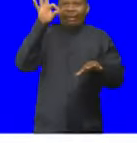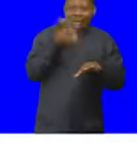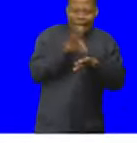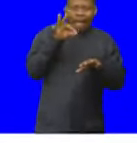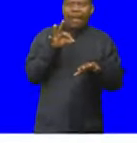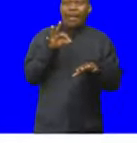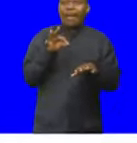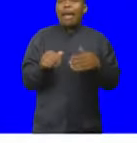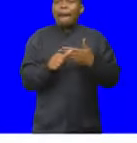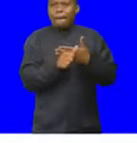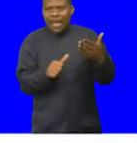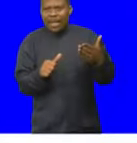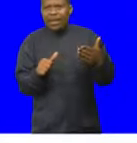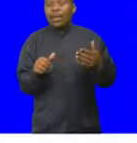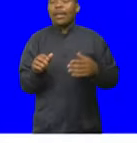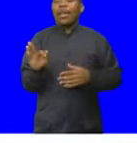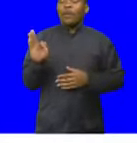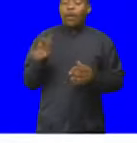kubo February to March